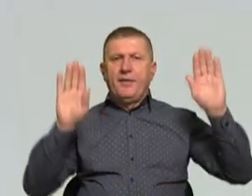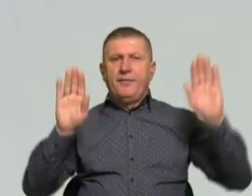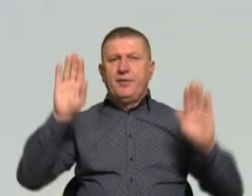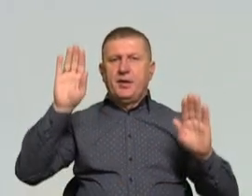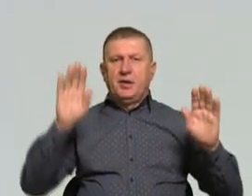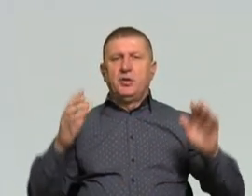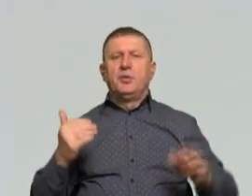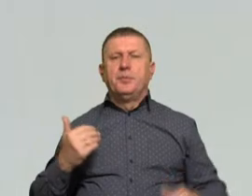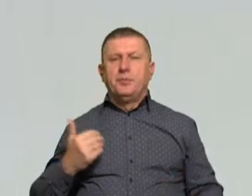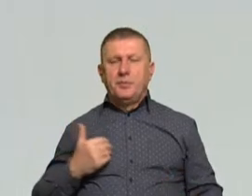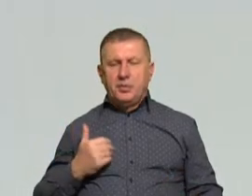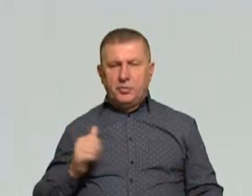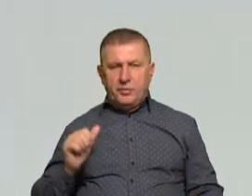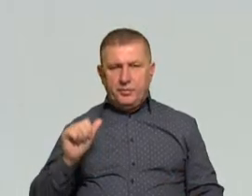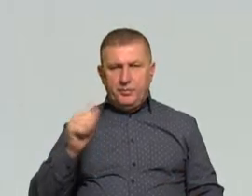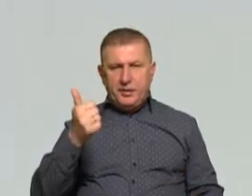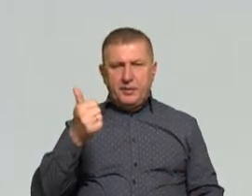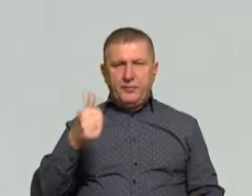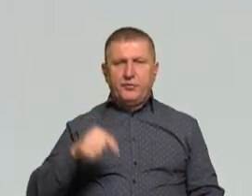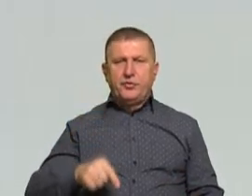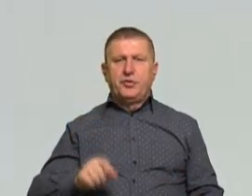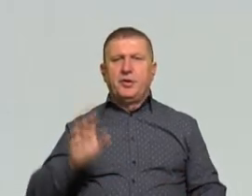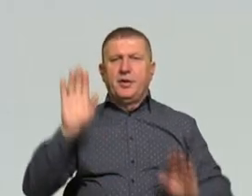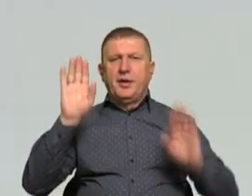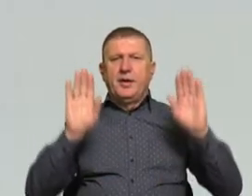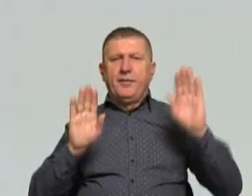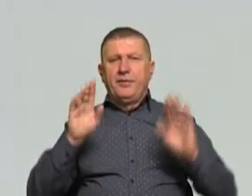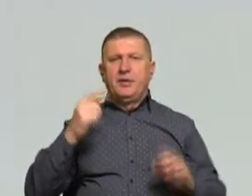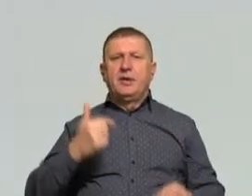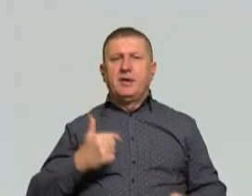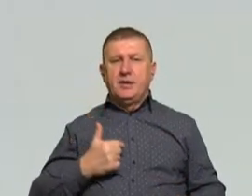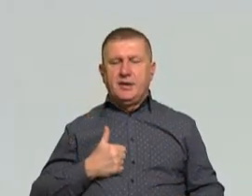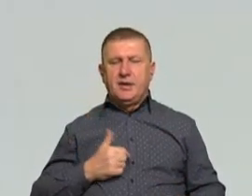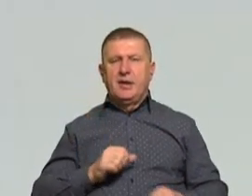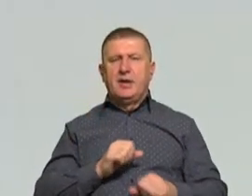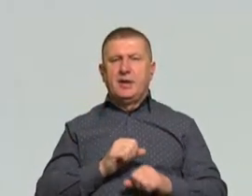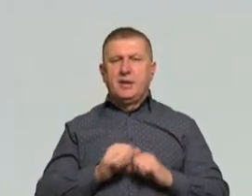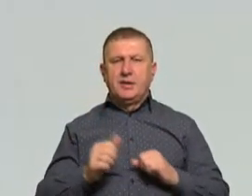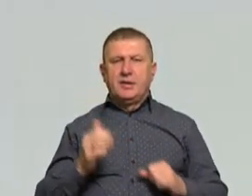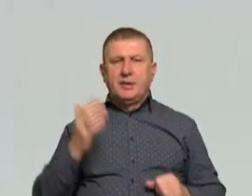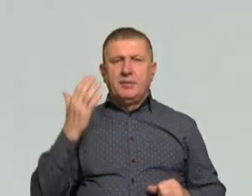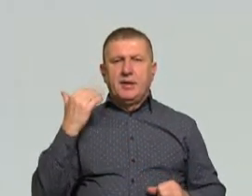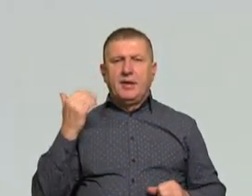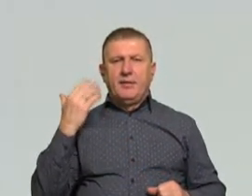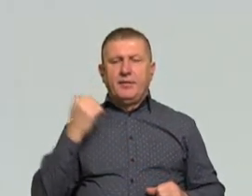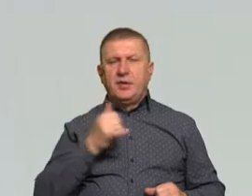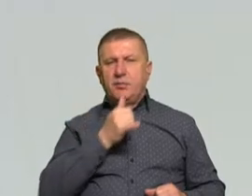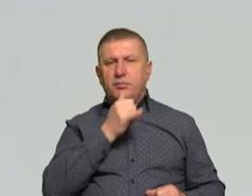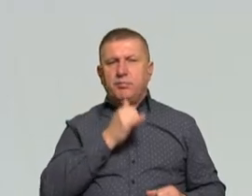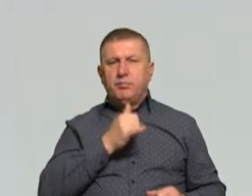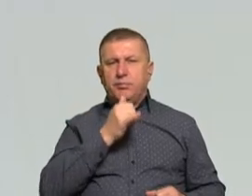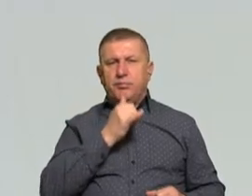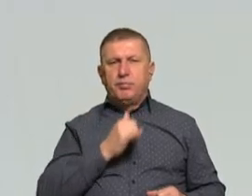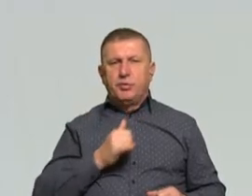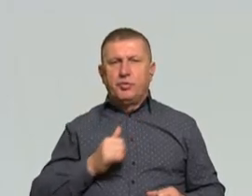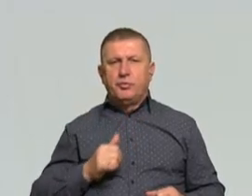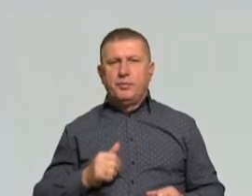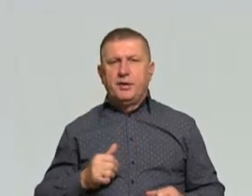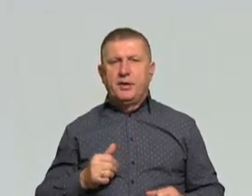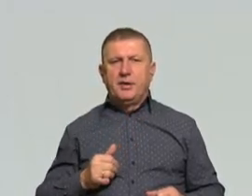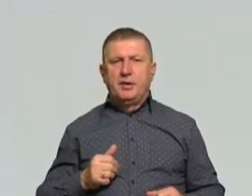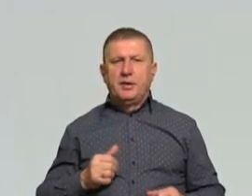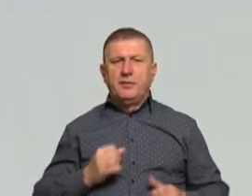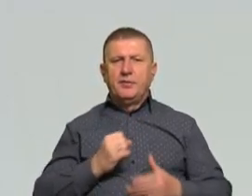pierwsze historyczne referendum w Bielsku-Białej. Jestem akurat inicjatorem tego dawnego próby przeprowadzenia referendum